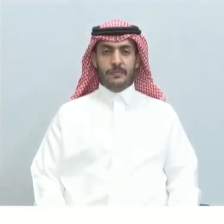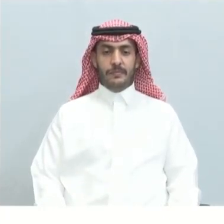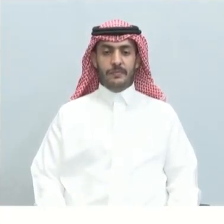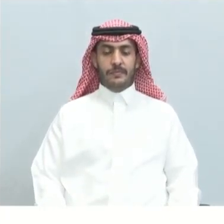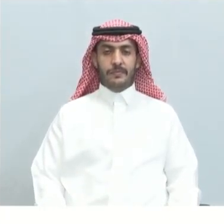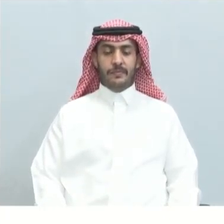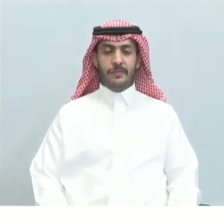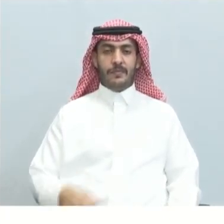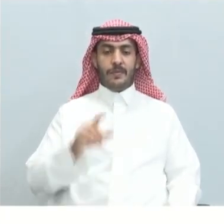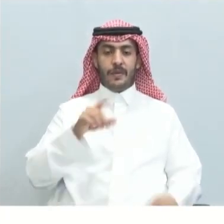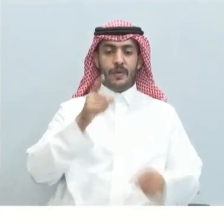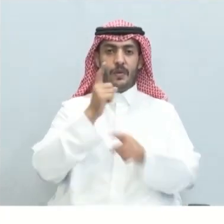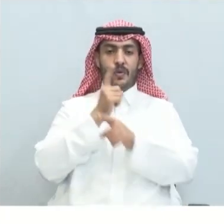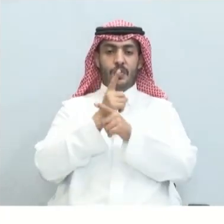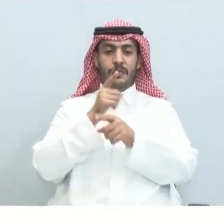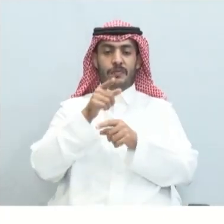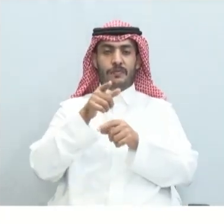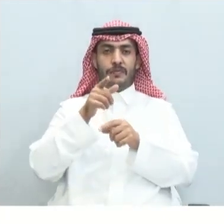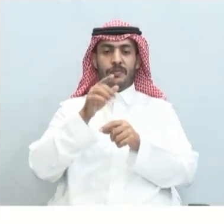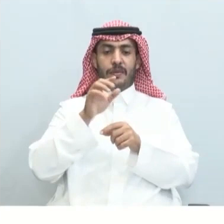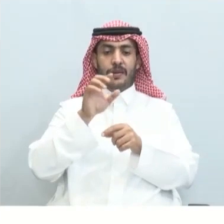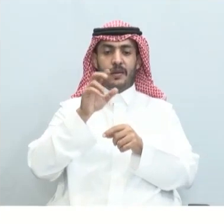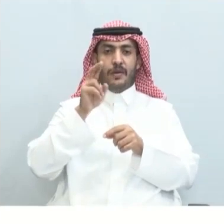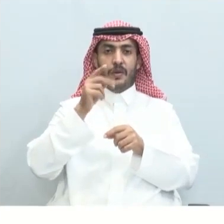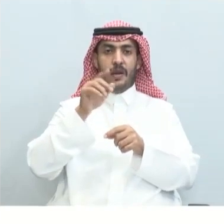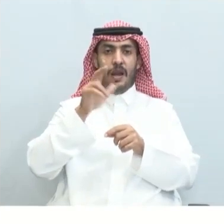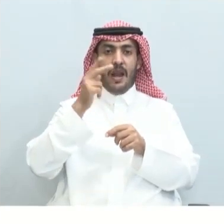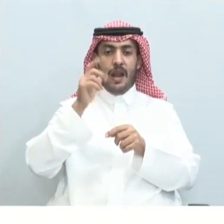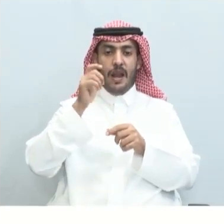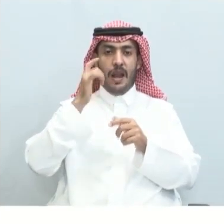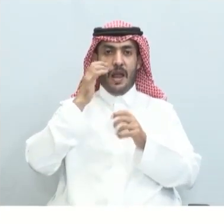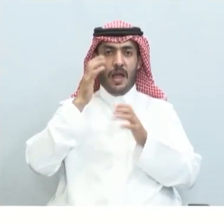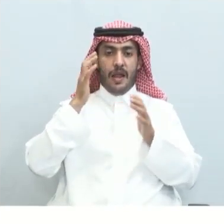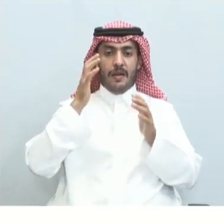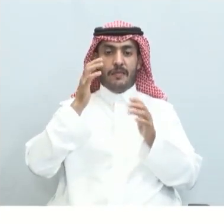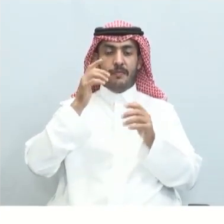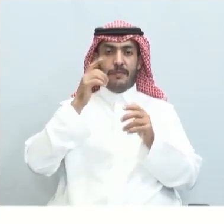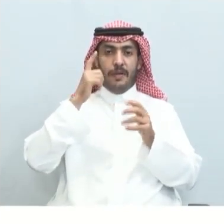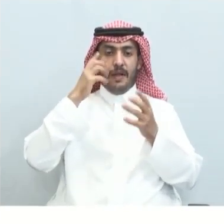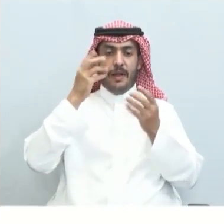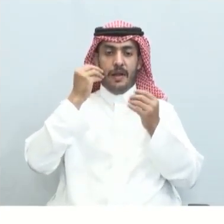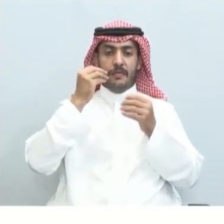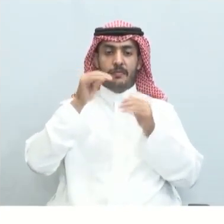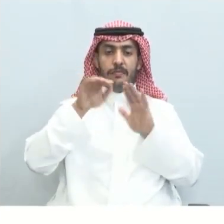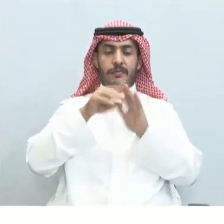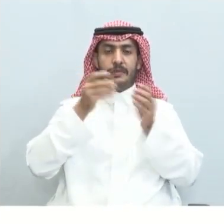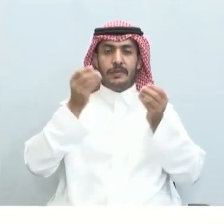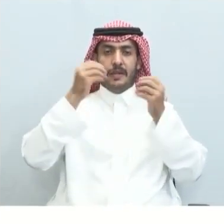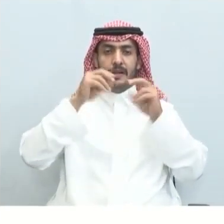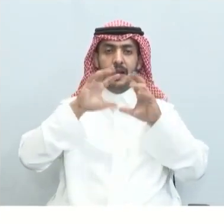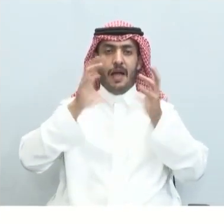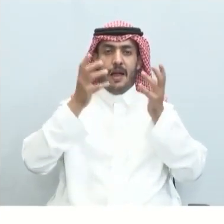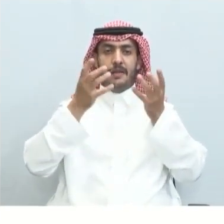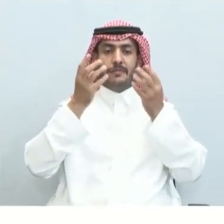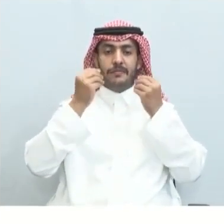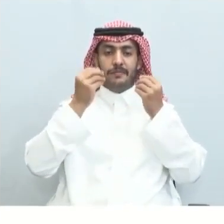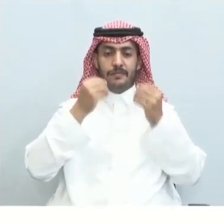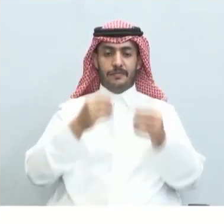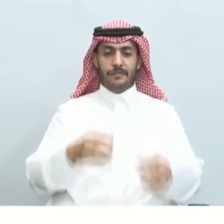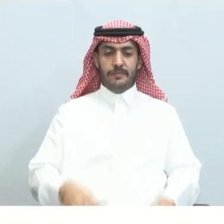تطرقنا ان العلوم او العلم هو طريقه لتعلم المزيد او تعرف على العالم من